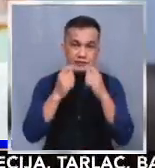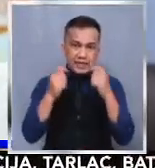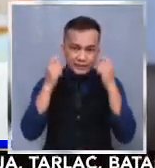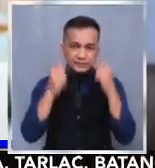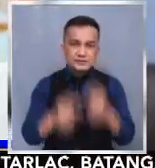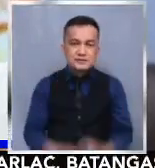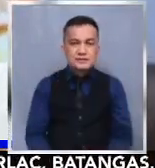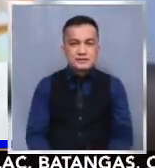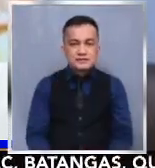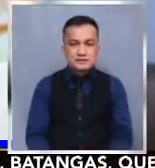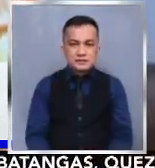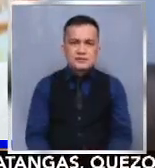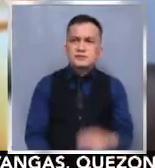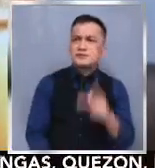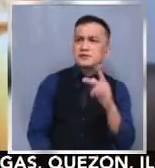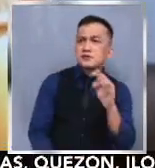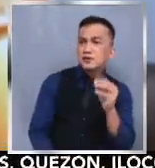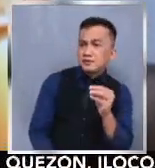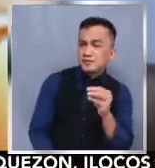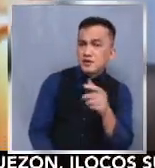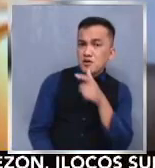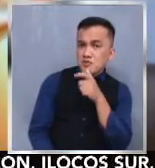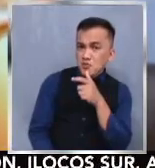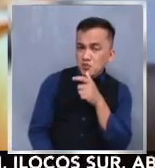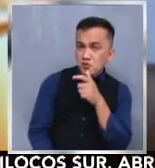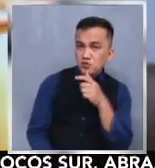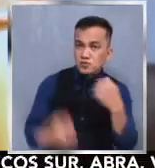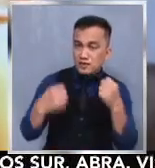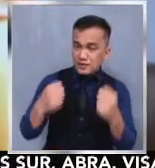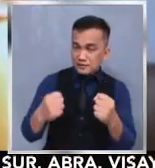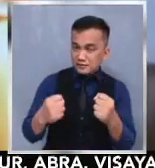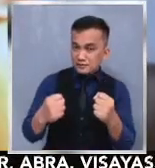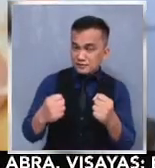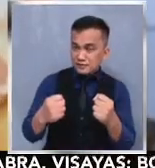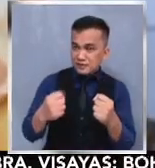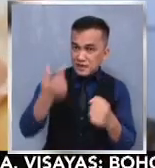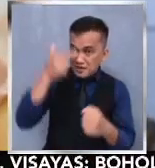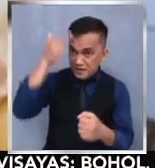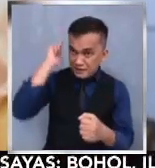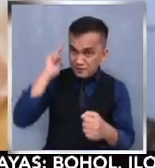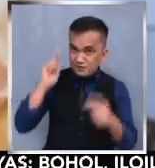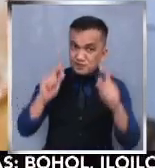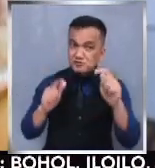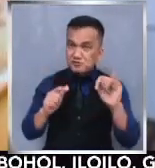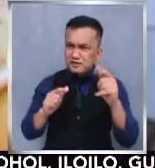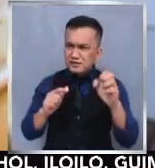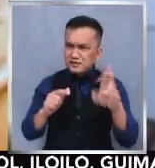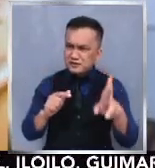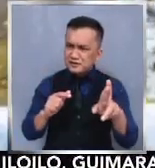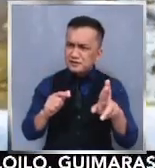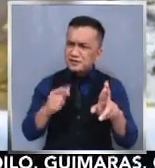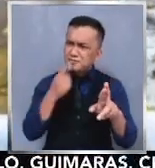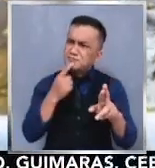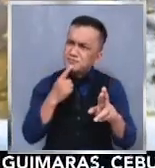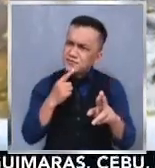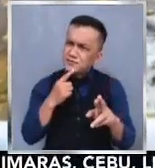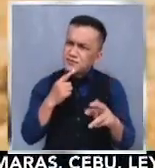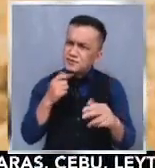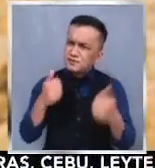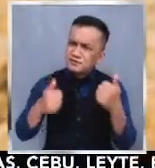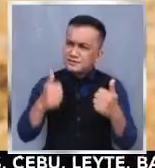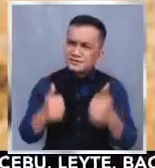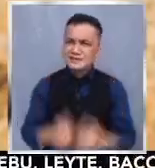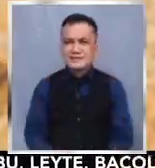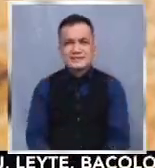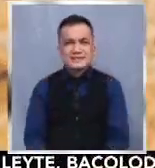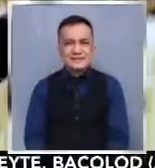Kuya Kim, sino nga ba ang mas malakas? Leon o tigre? Kuya Kim, ano na? Ayon sa